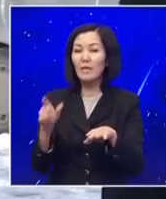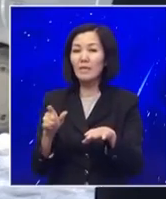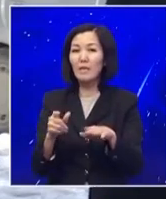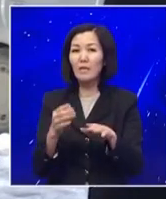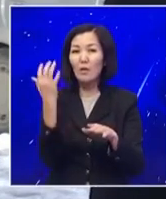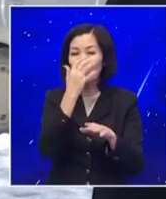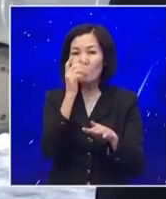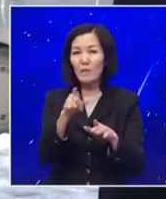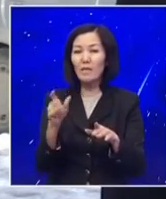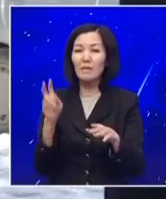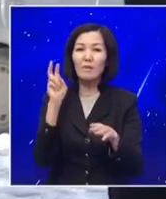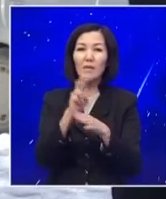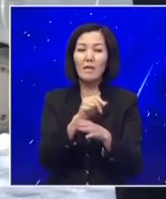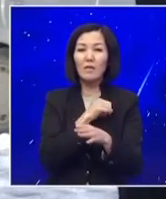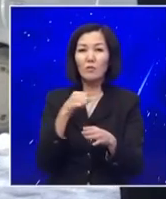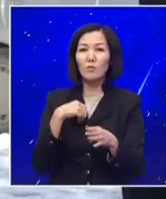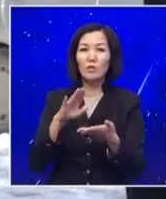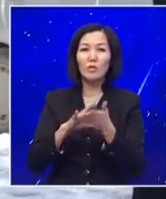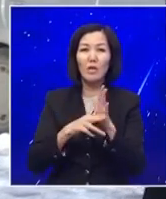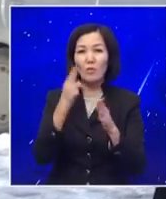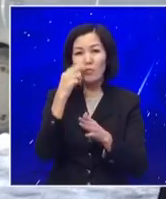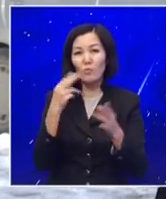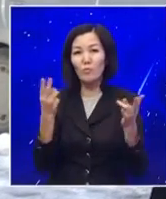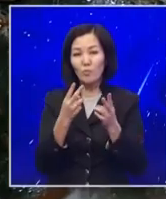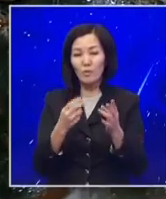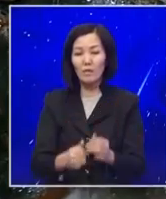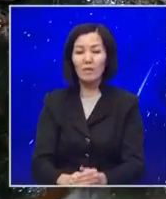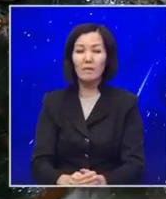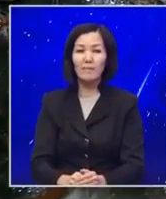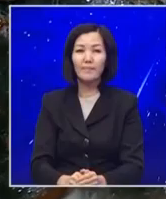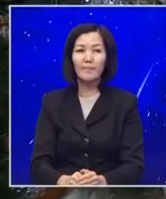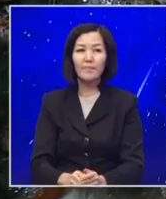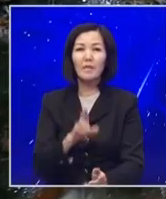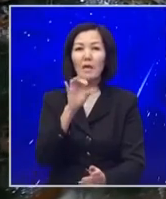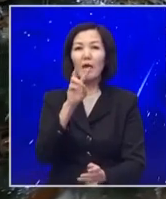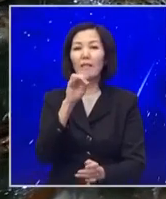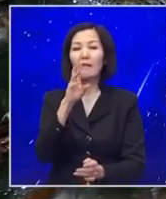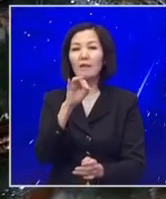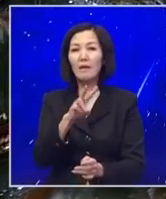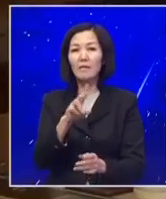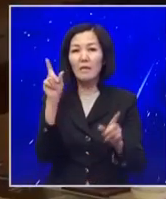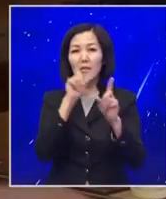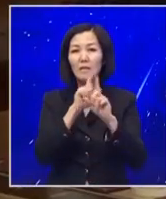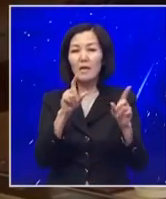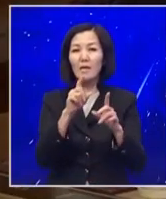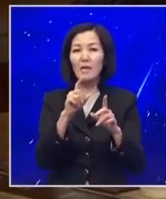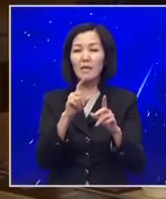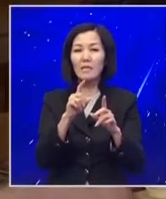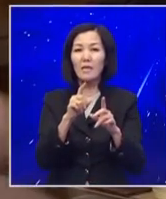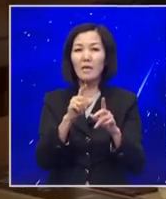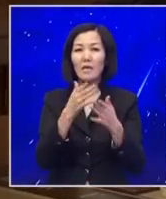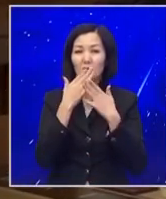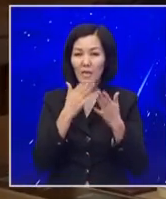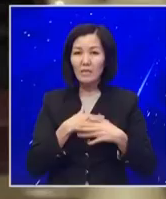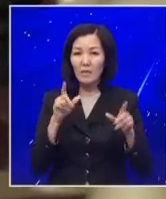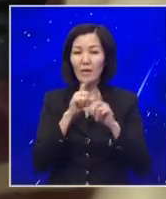жандар мына жерге келгенде өздерін жайлы сезінсе деймін. Қанатхан Таңғытұлына бұл мекеме өте ыстық. Ғимарат